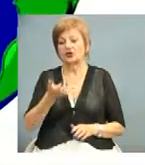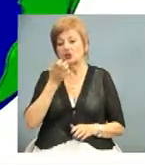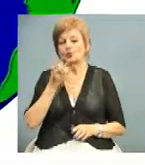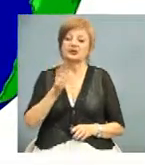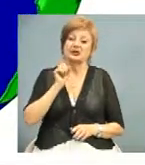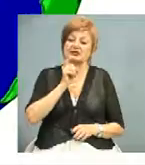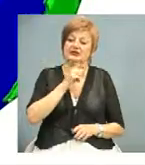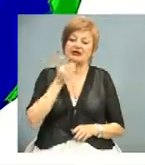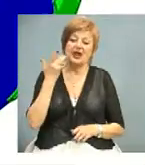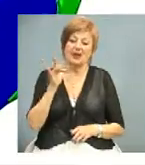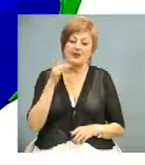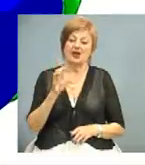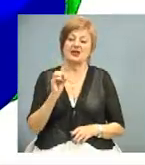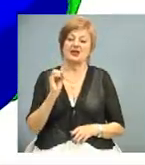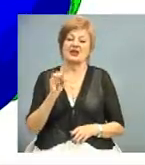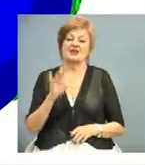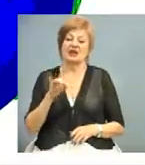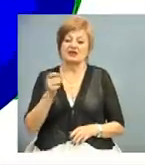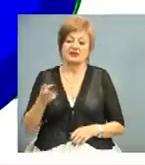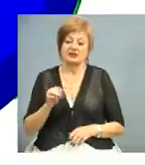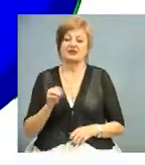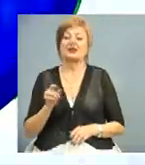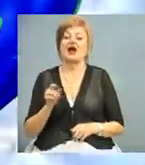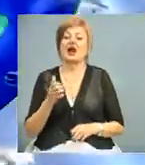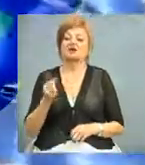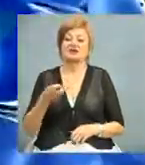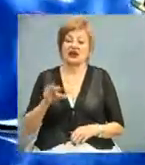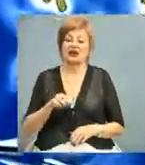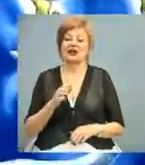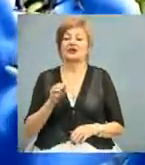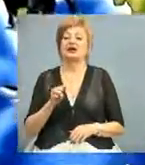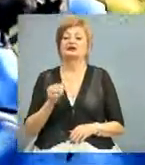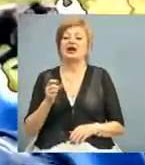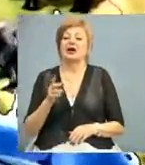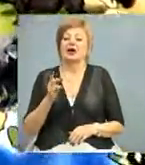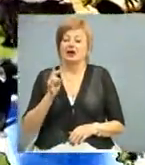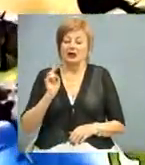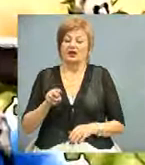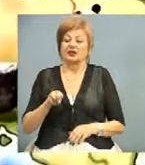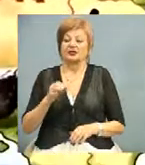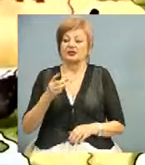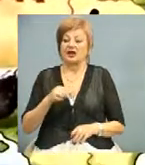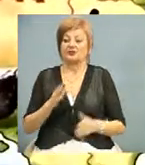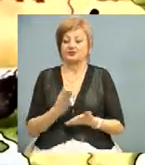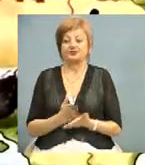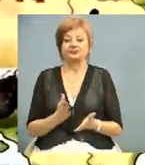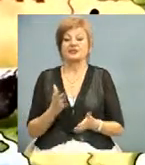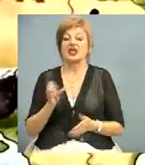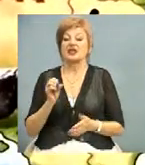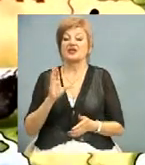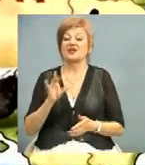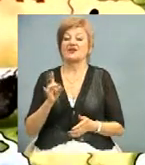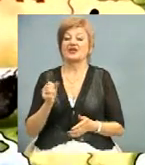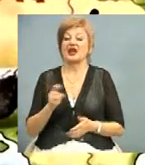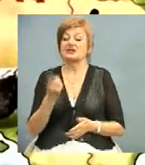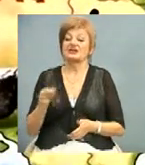Південна Америка, Євразія, Австралія та Антарктида. Найбільшим материком на планеті є Євразія. Він умовно